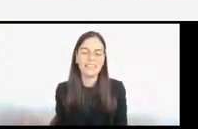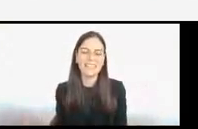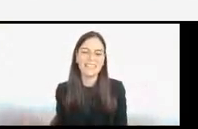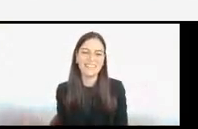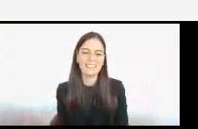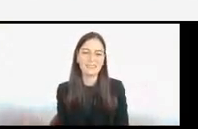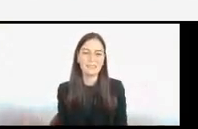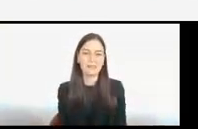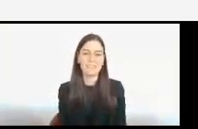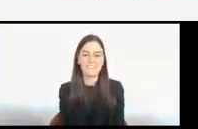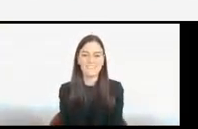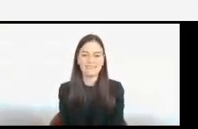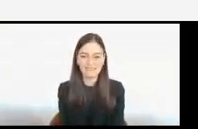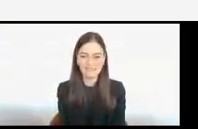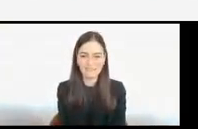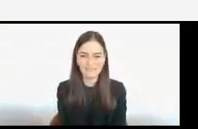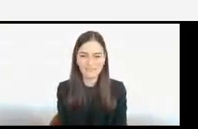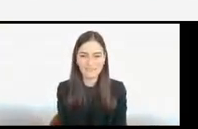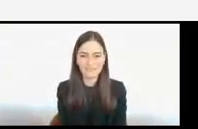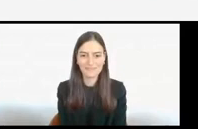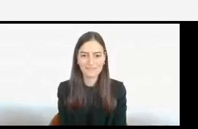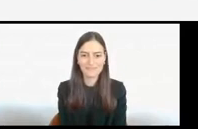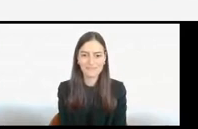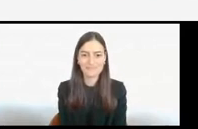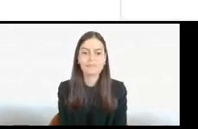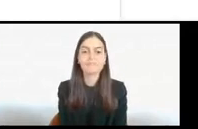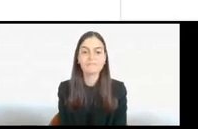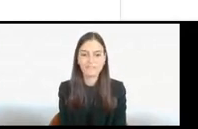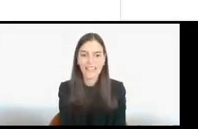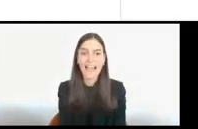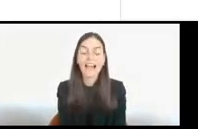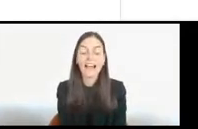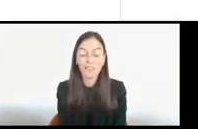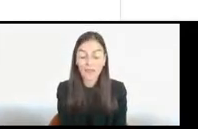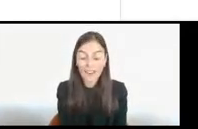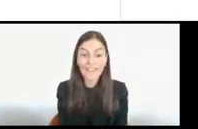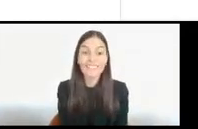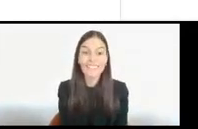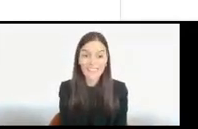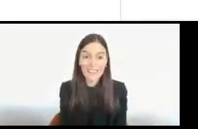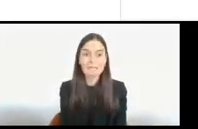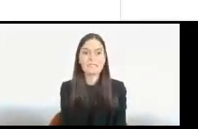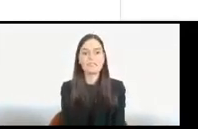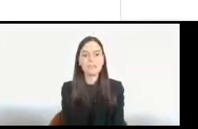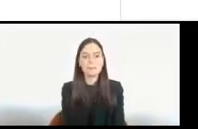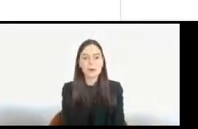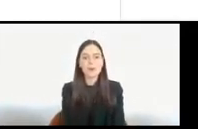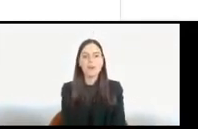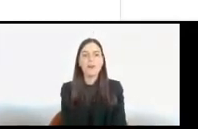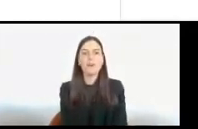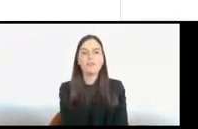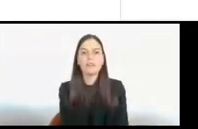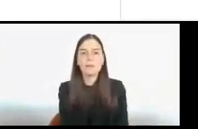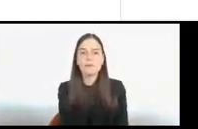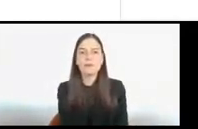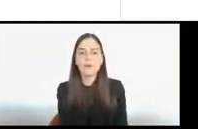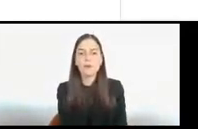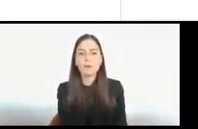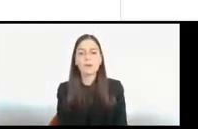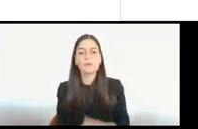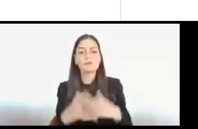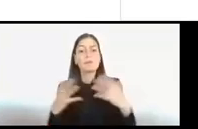démembrement et l'intérêt de la nue propriété. Et justement, elle s'adresse à qui, cette nue propriété, vous diriez? Alors là, très spécifiquement,